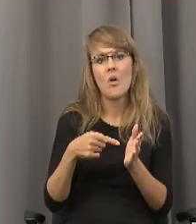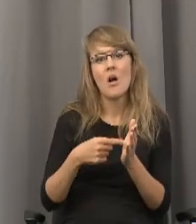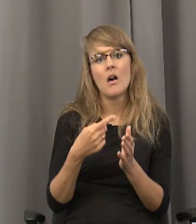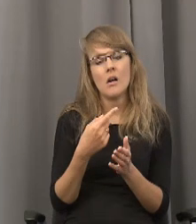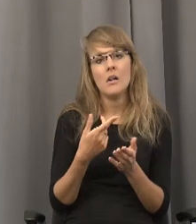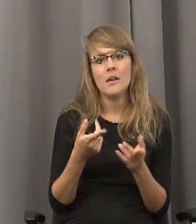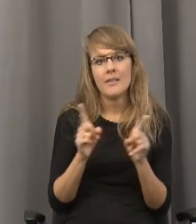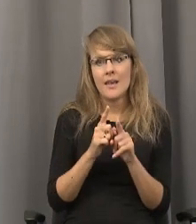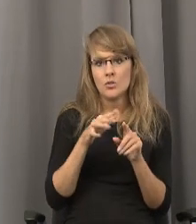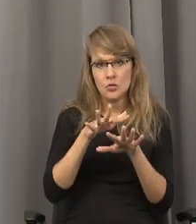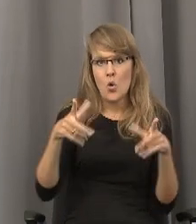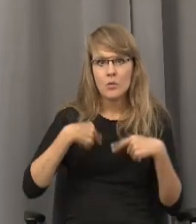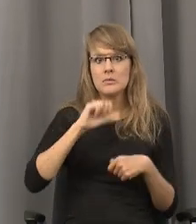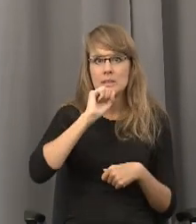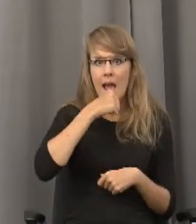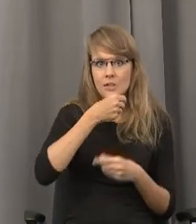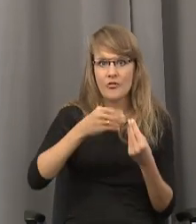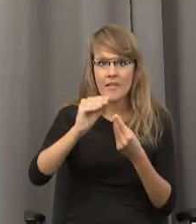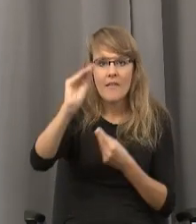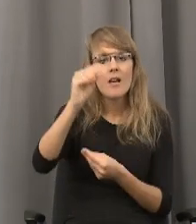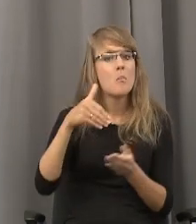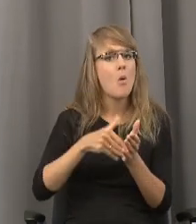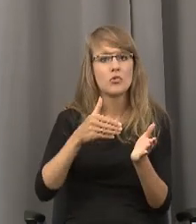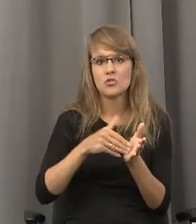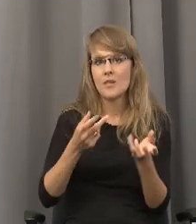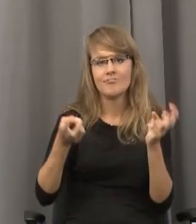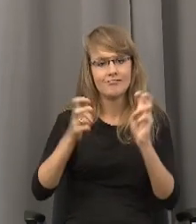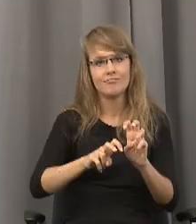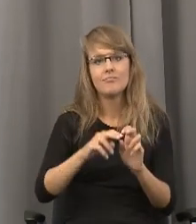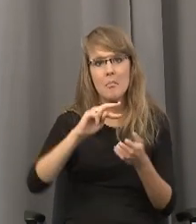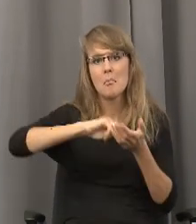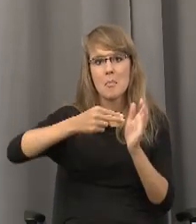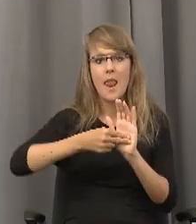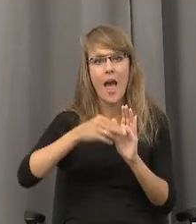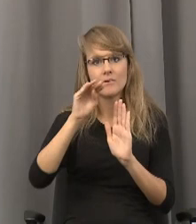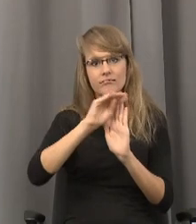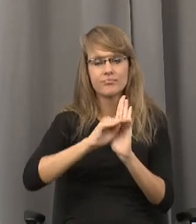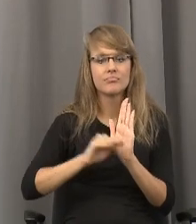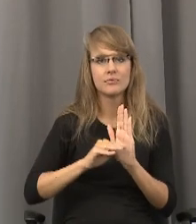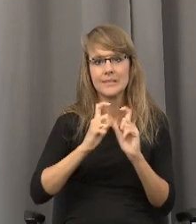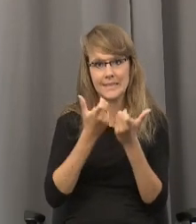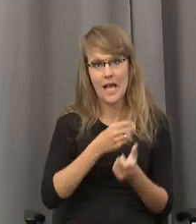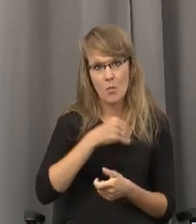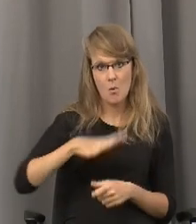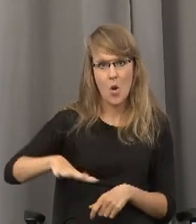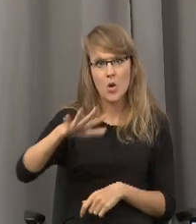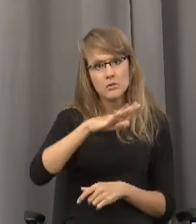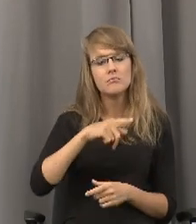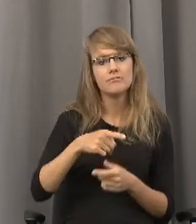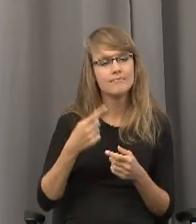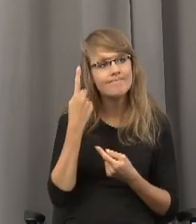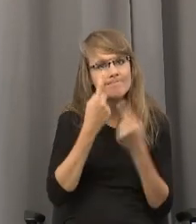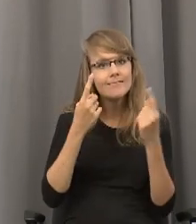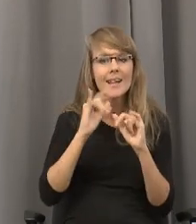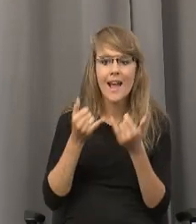uzasadniają potrzebę wprowadzenia narodowych rozwiązań strategicznych w kontekście opieki i pomocy osobom chorym na chorobę Alzheimera i